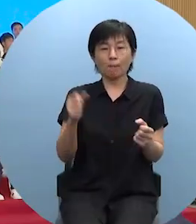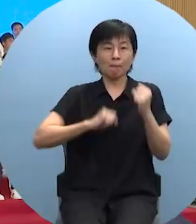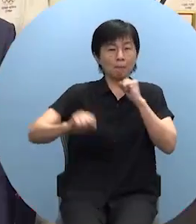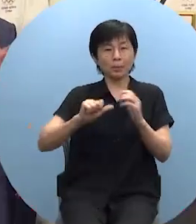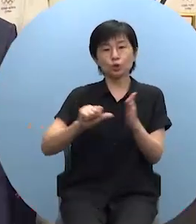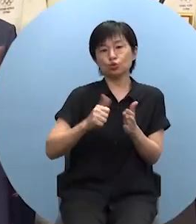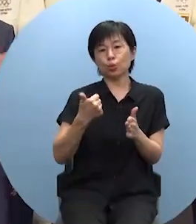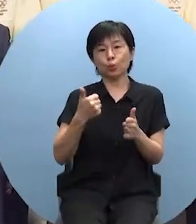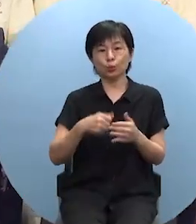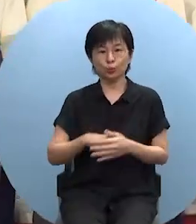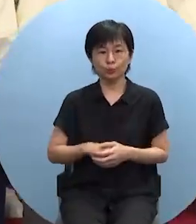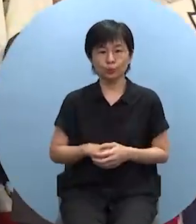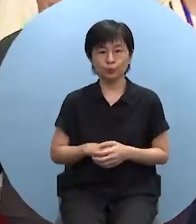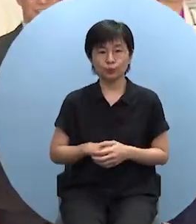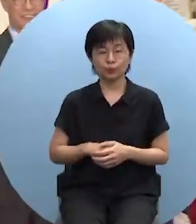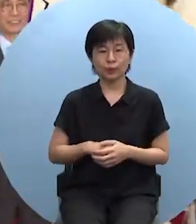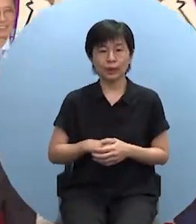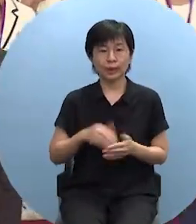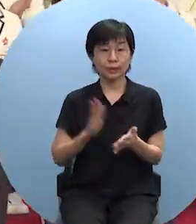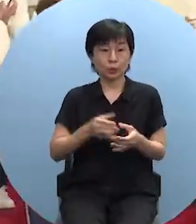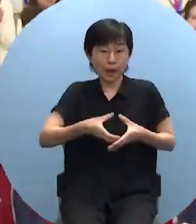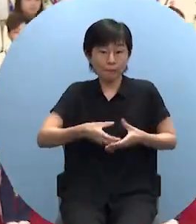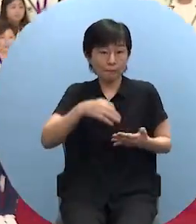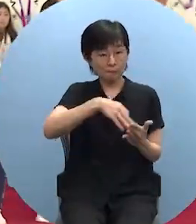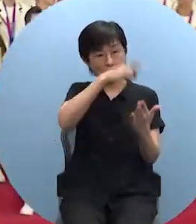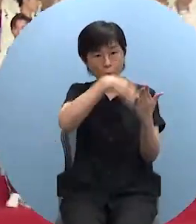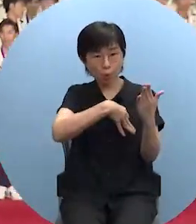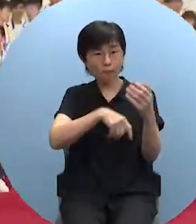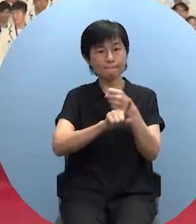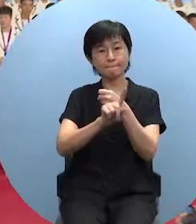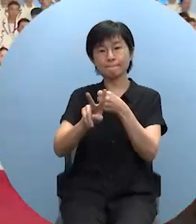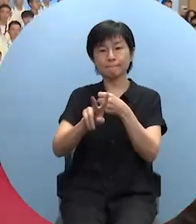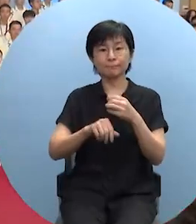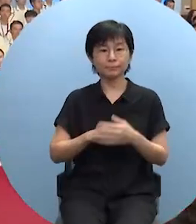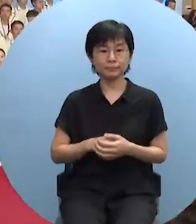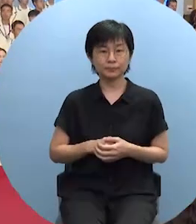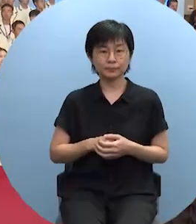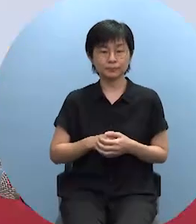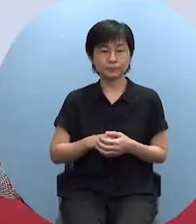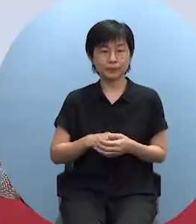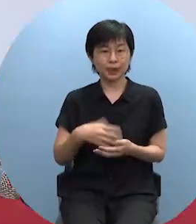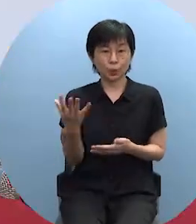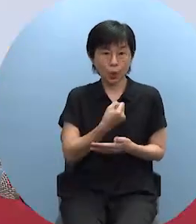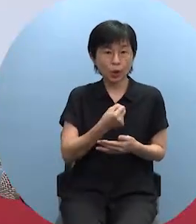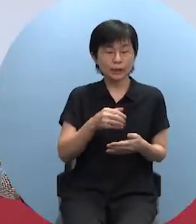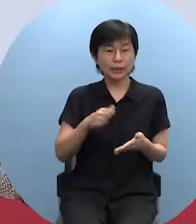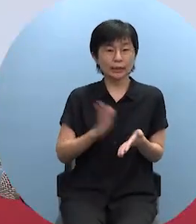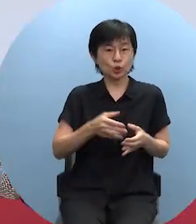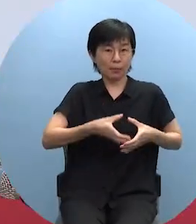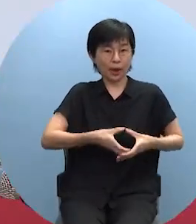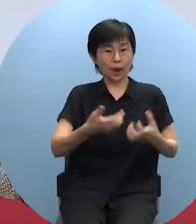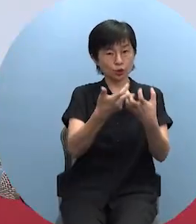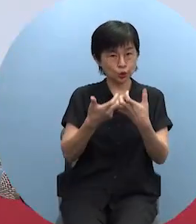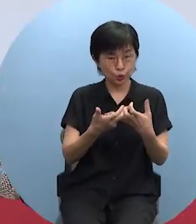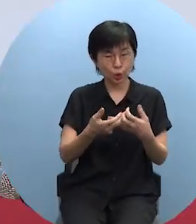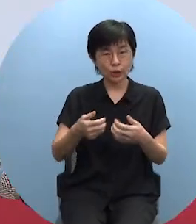績，在獎牌榜上排名第12，獲得獎牌總數和